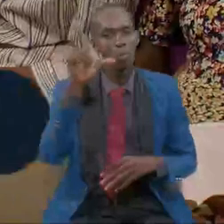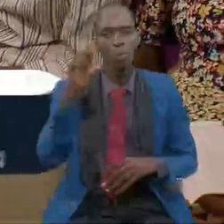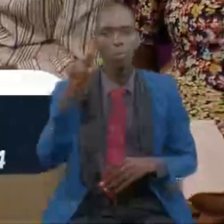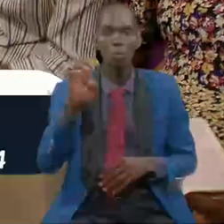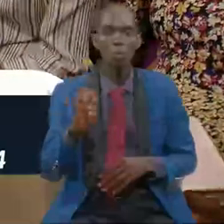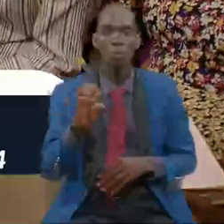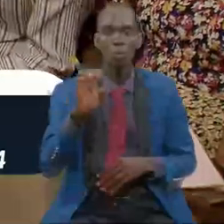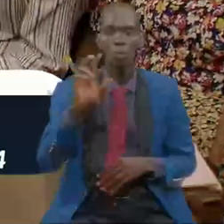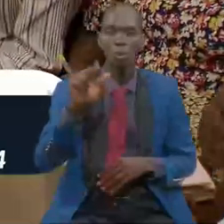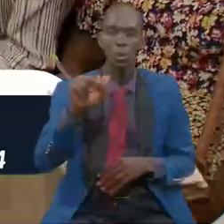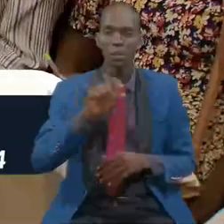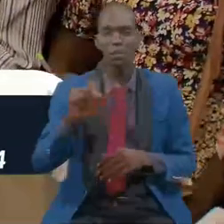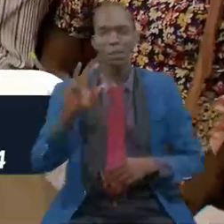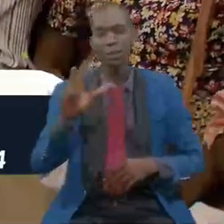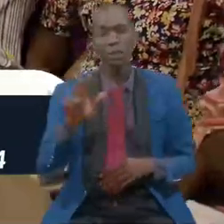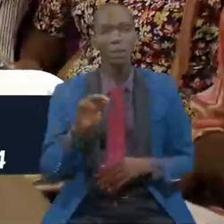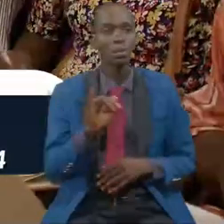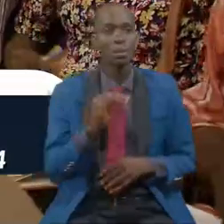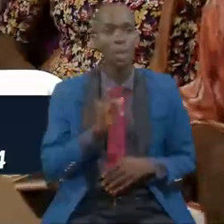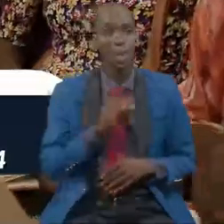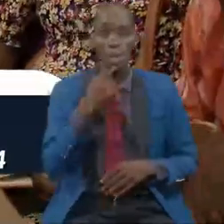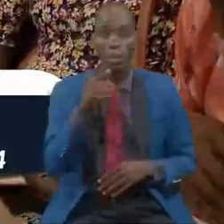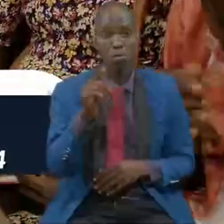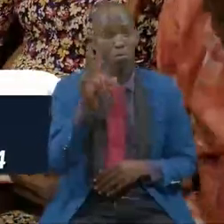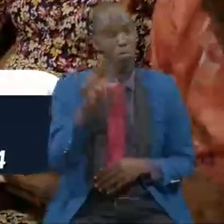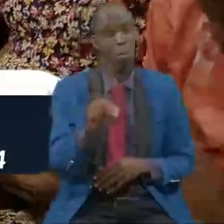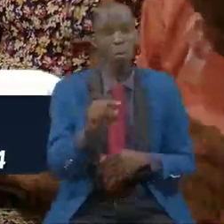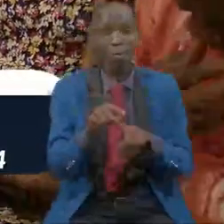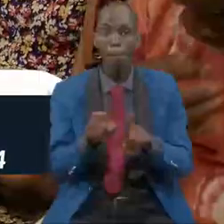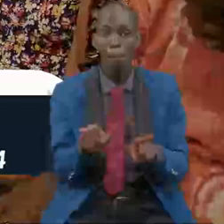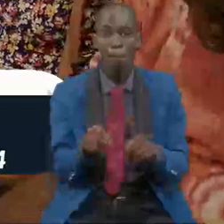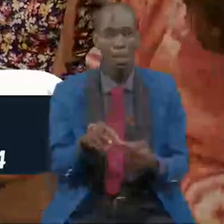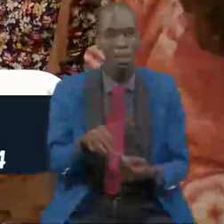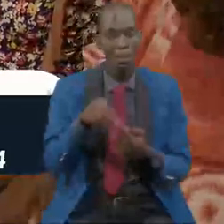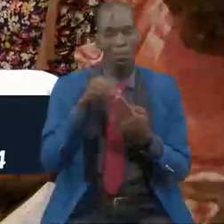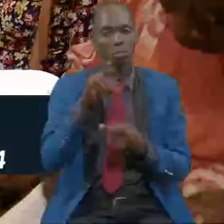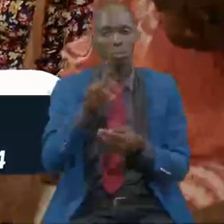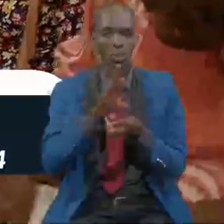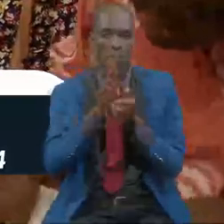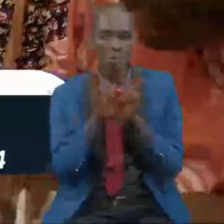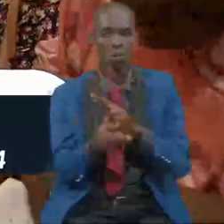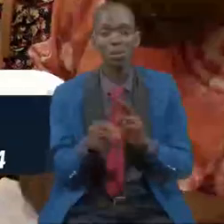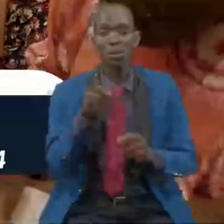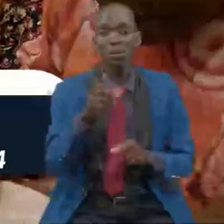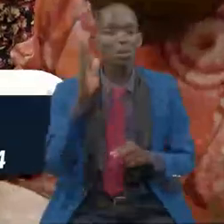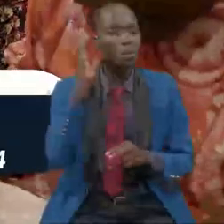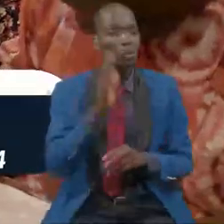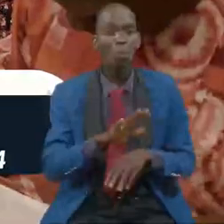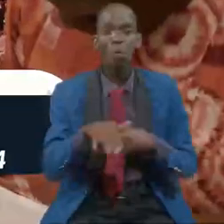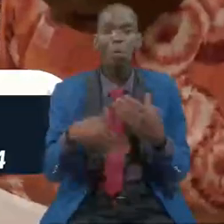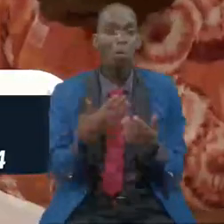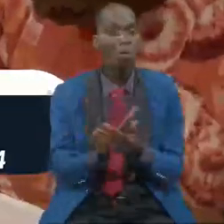Luc 13, verset 3 dit, non, je vous le dis, mais si vous ne